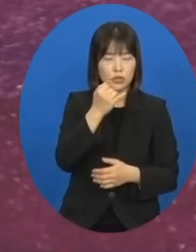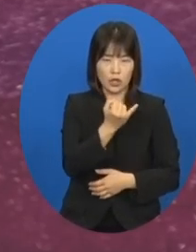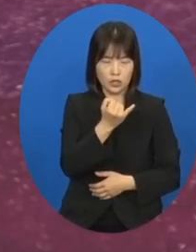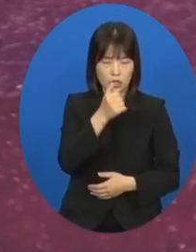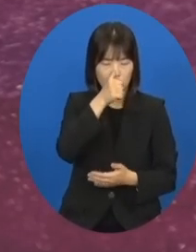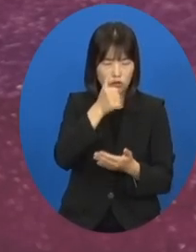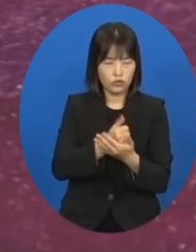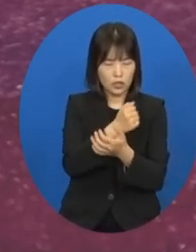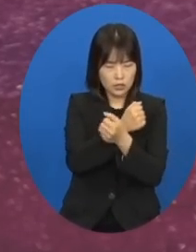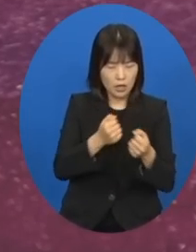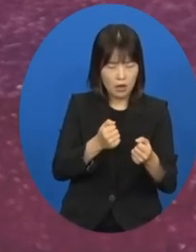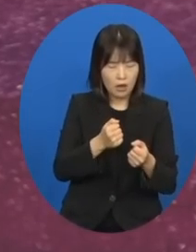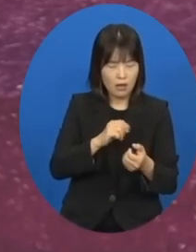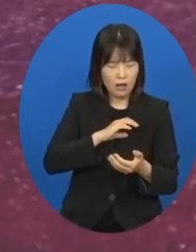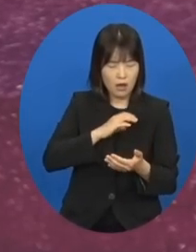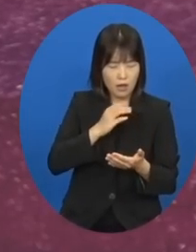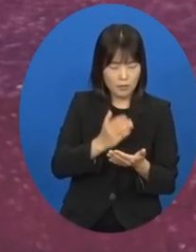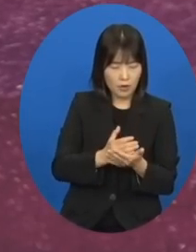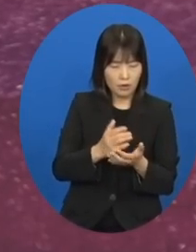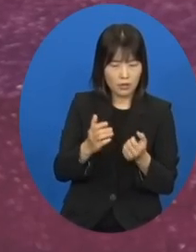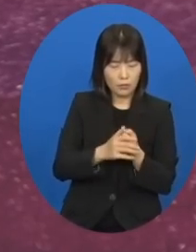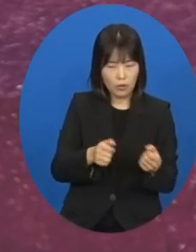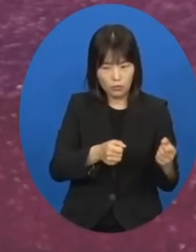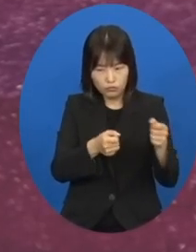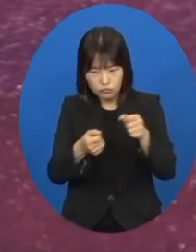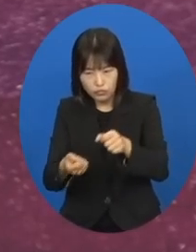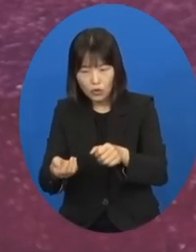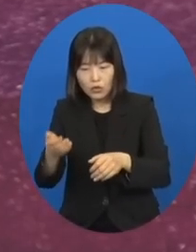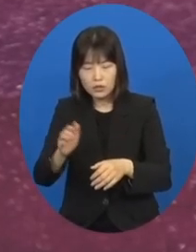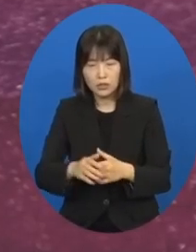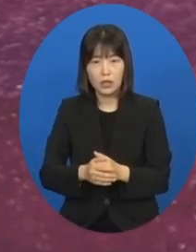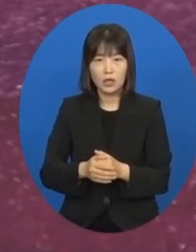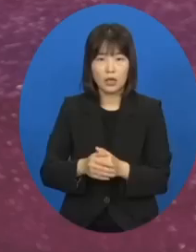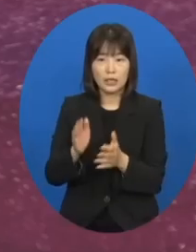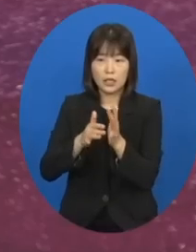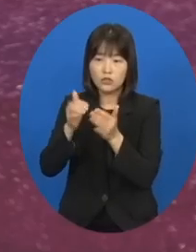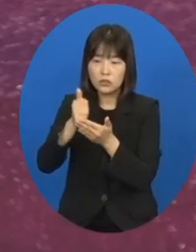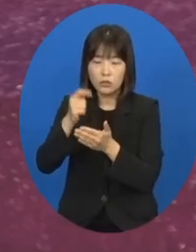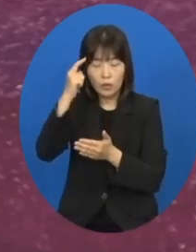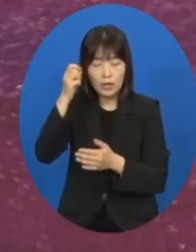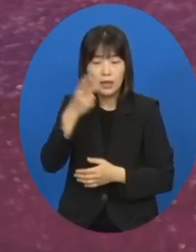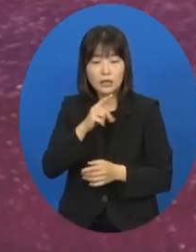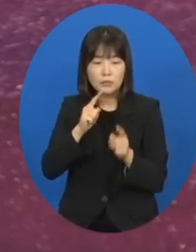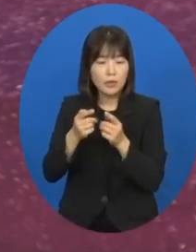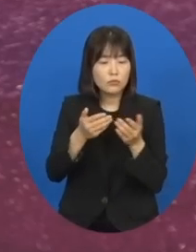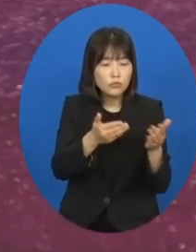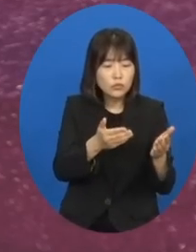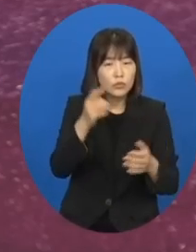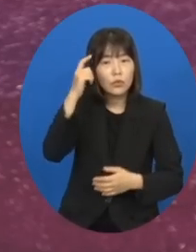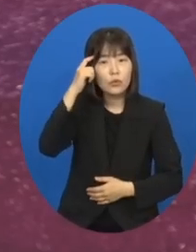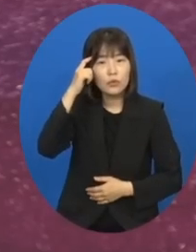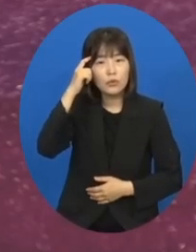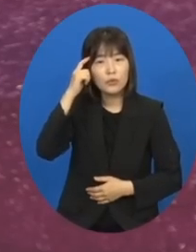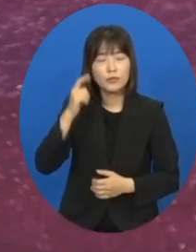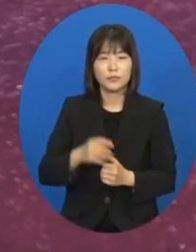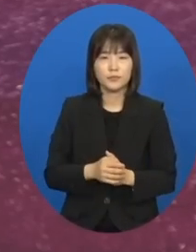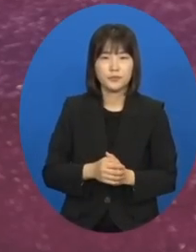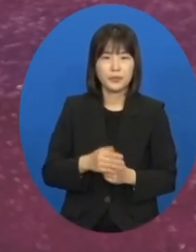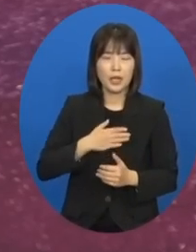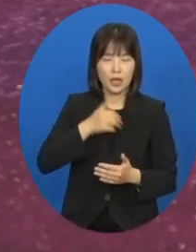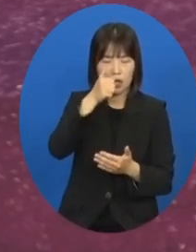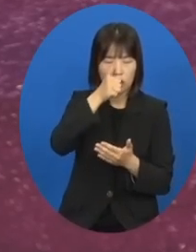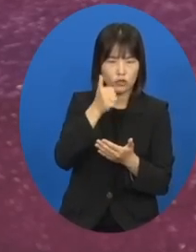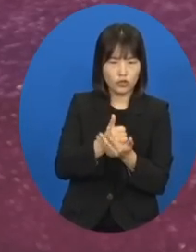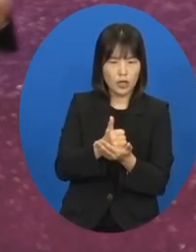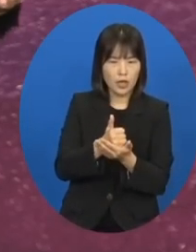감격해서 지금 붙는 건데 왜 예수님이 너의 죄사함을 받았느니라 다시 말씀한 줄 아십니까 내가 재산을 받았다는 것은